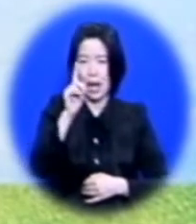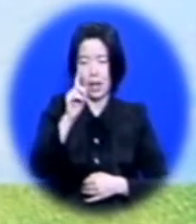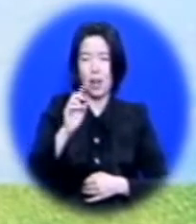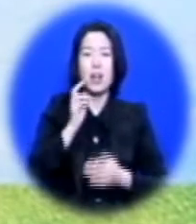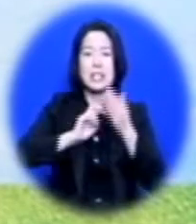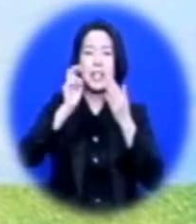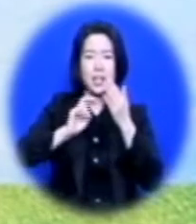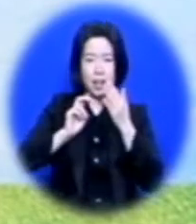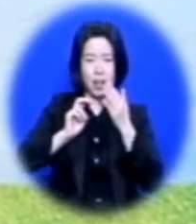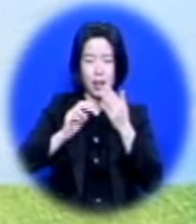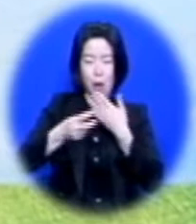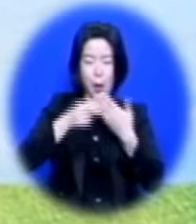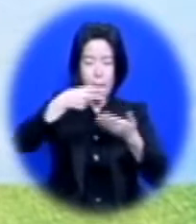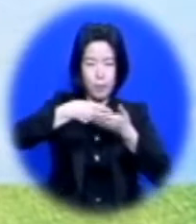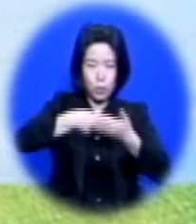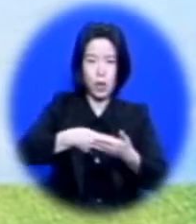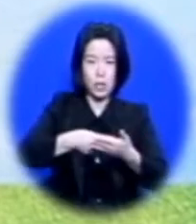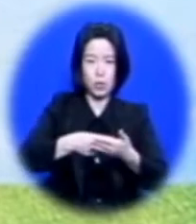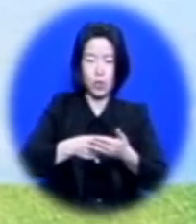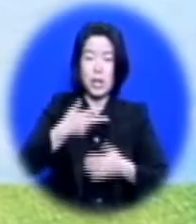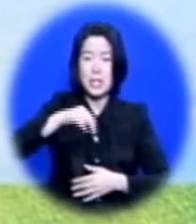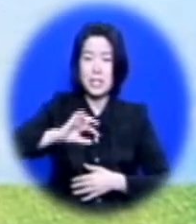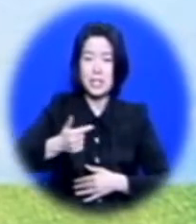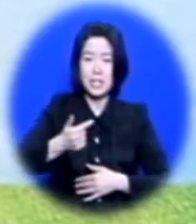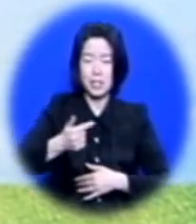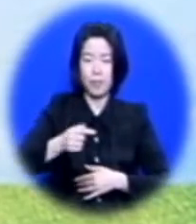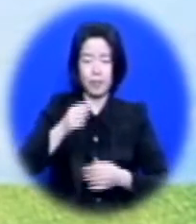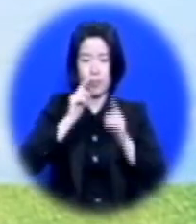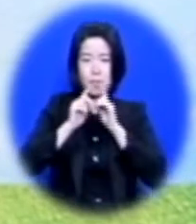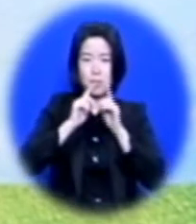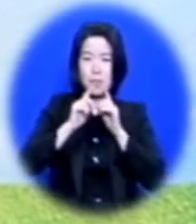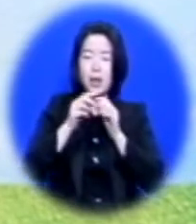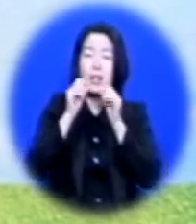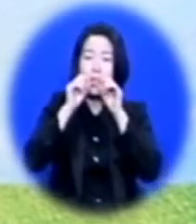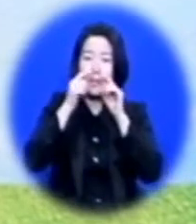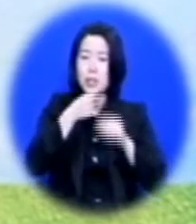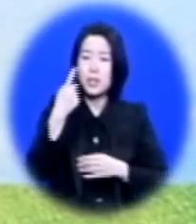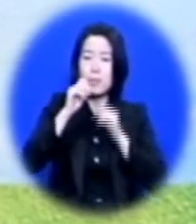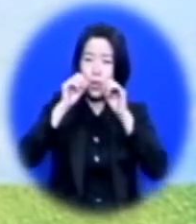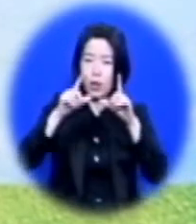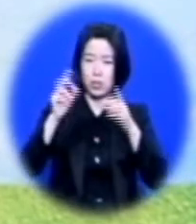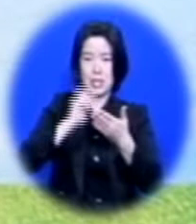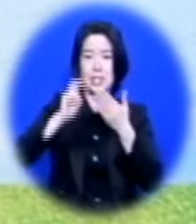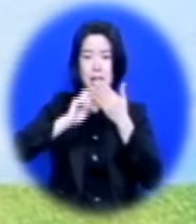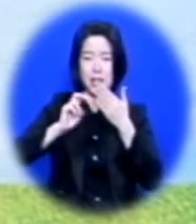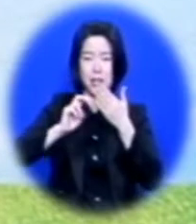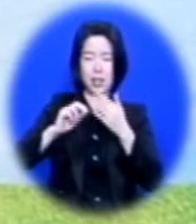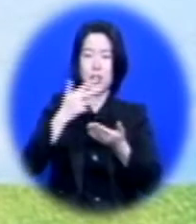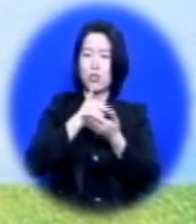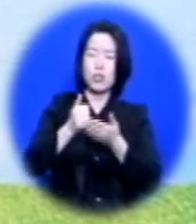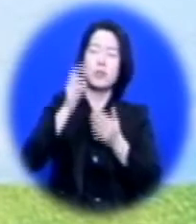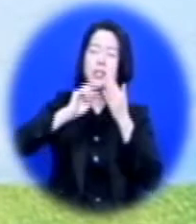그래서 병상에 꼼짝없이 누워서 이진 다니엘이 입을 열어서 찬양을 시작합니다 주님을